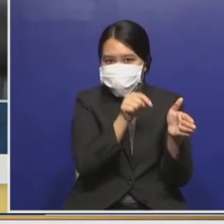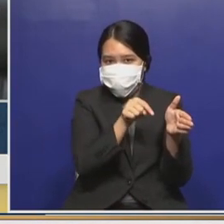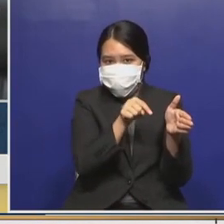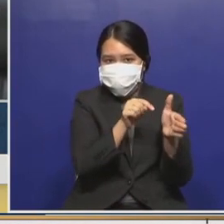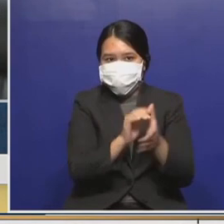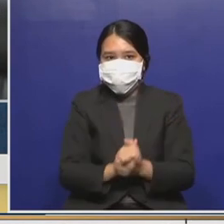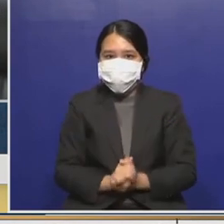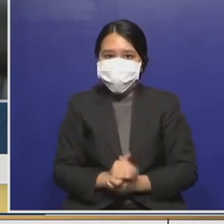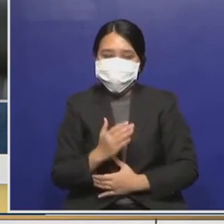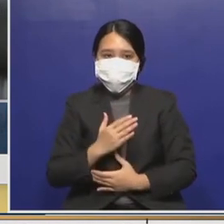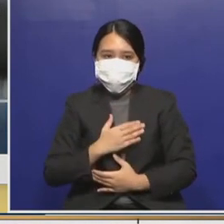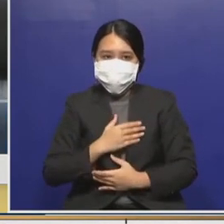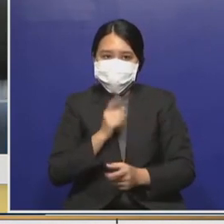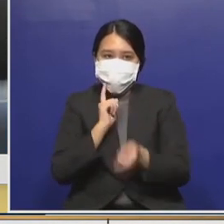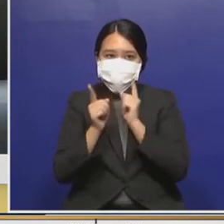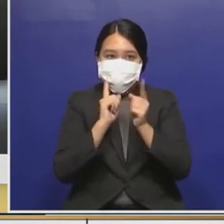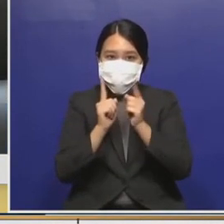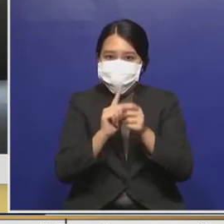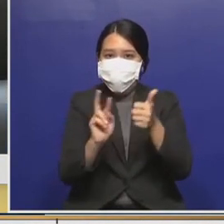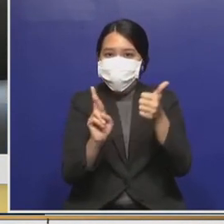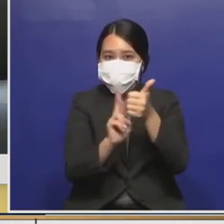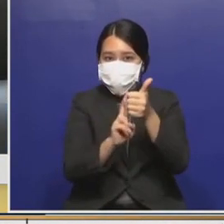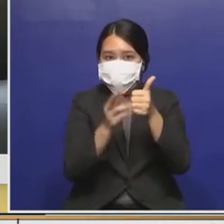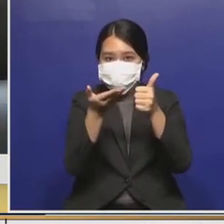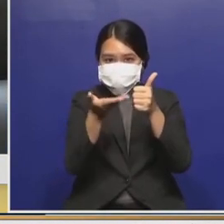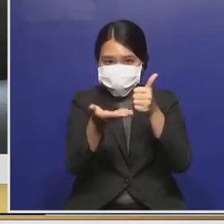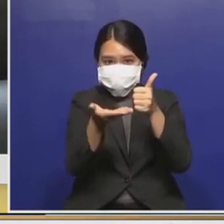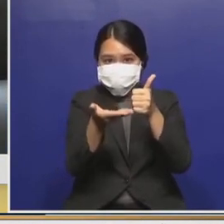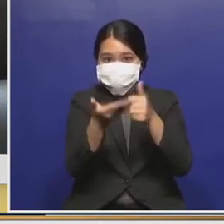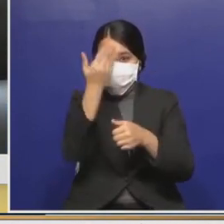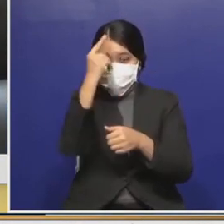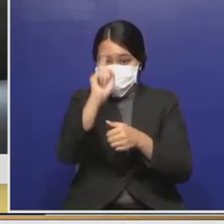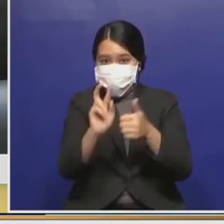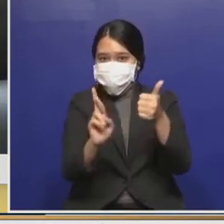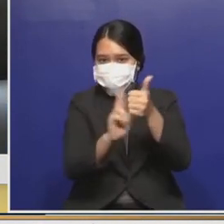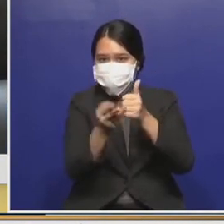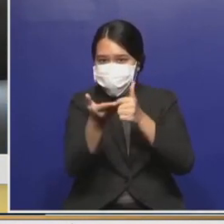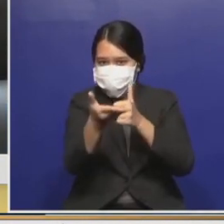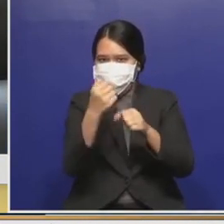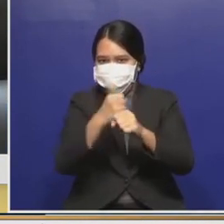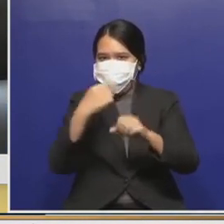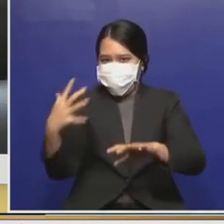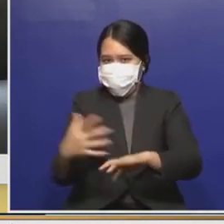ผมไมคกวาการมคคยกท่านลองเพท่านลไปนกกัเมืองเข้าใจ